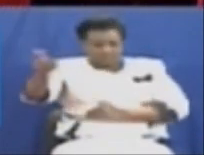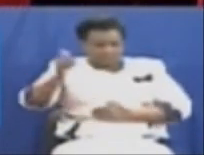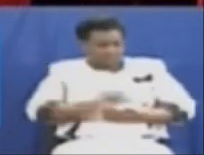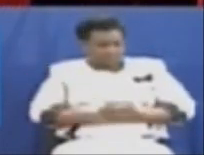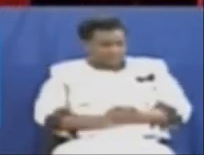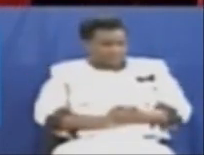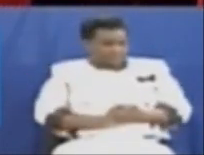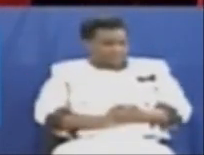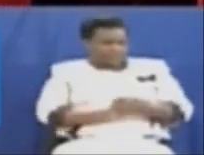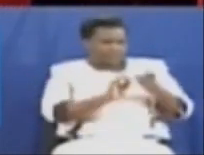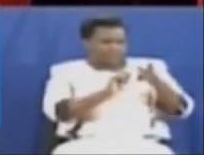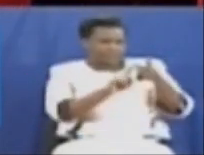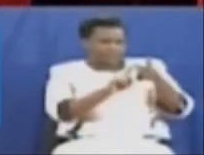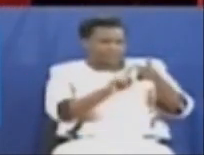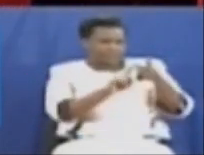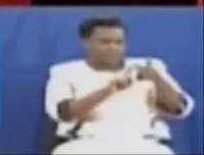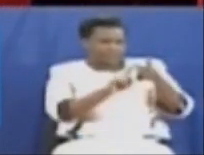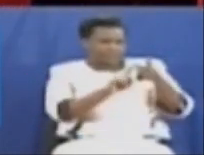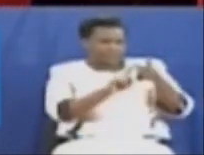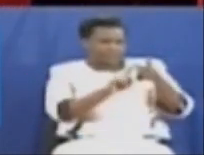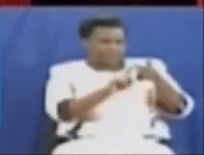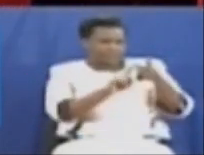kujadiliana mpango gani.